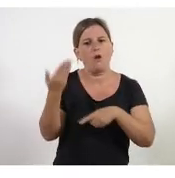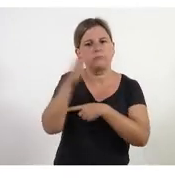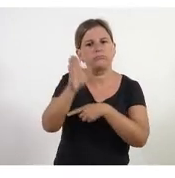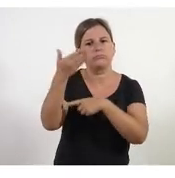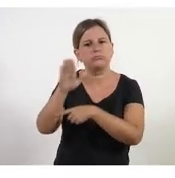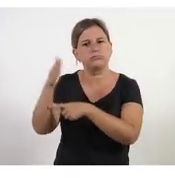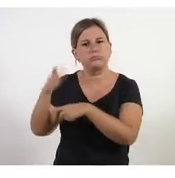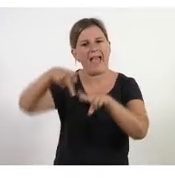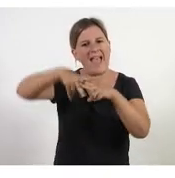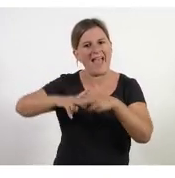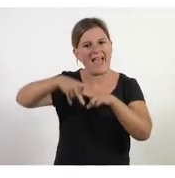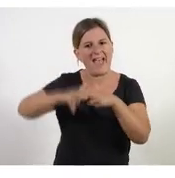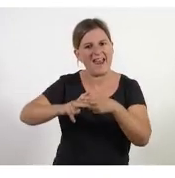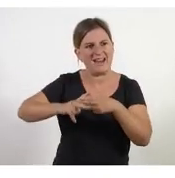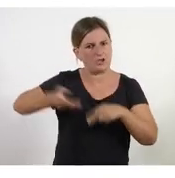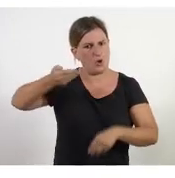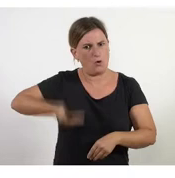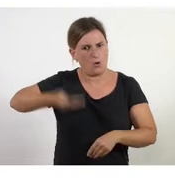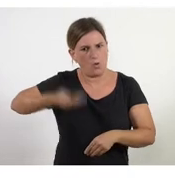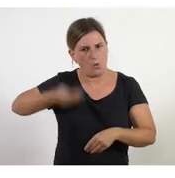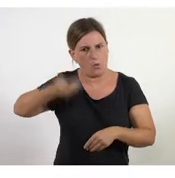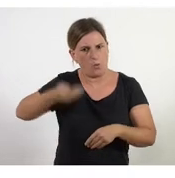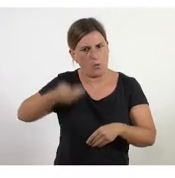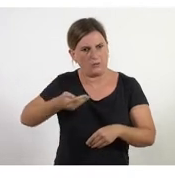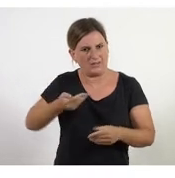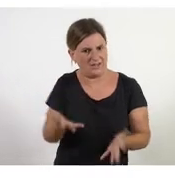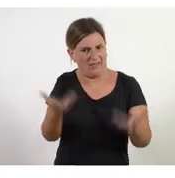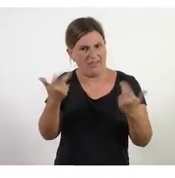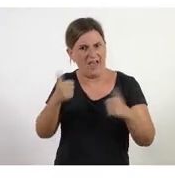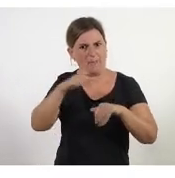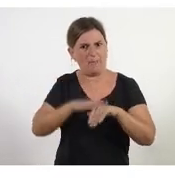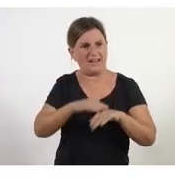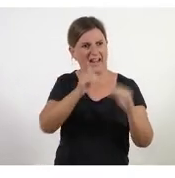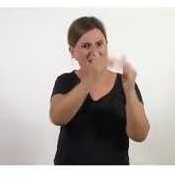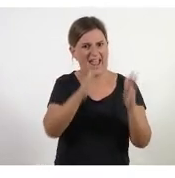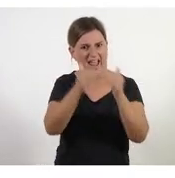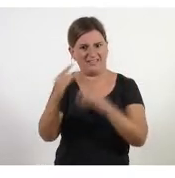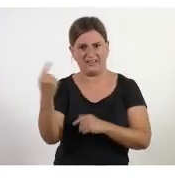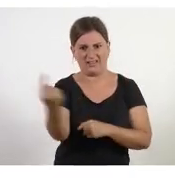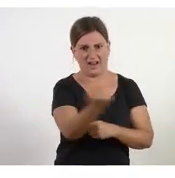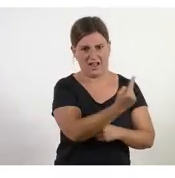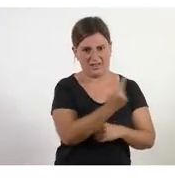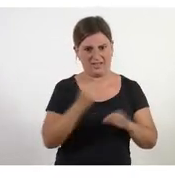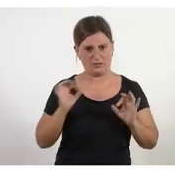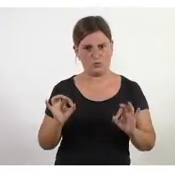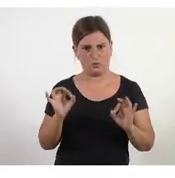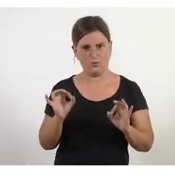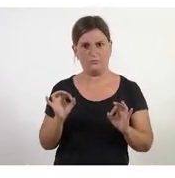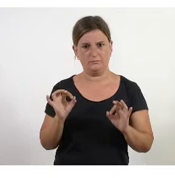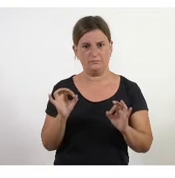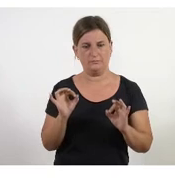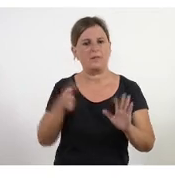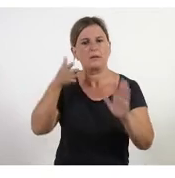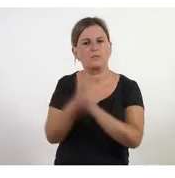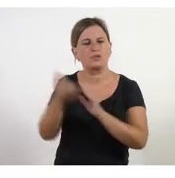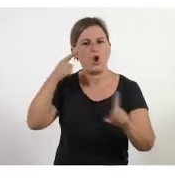d'eines que siguin útils i pràctiques, ja sigui quina sigui la vostra entitat i el tipus de persones que hi participen. Per tant,